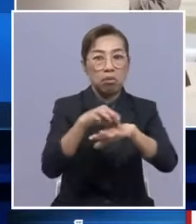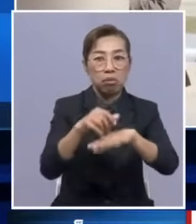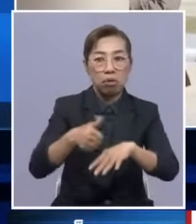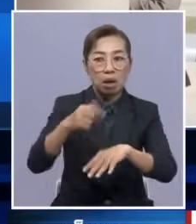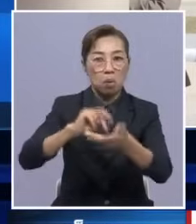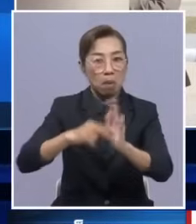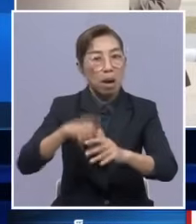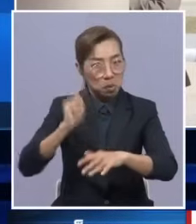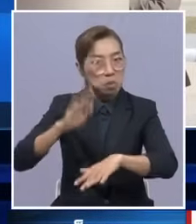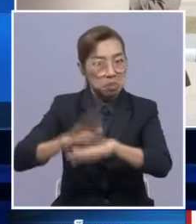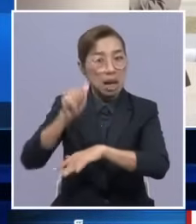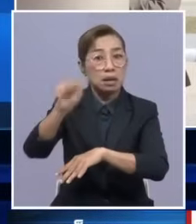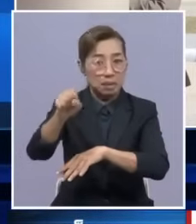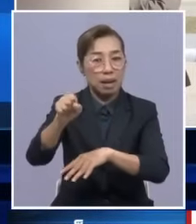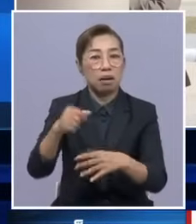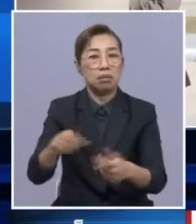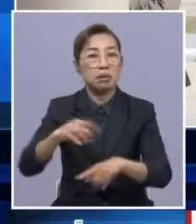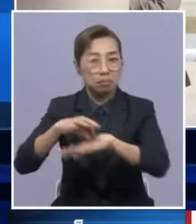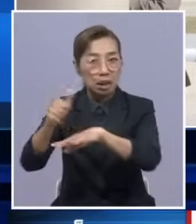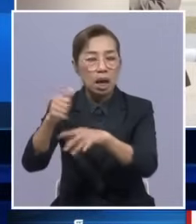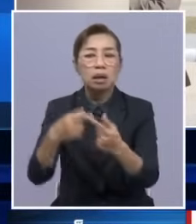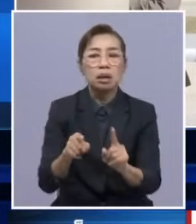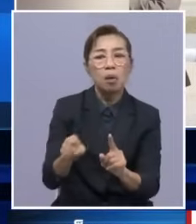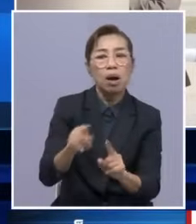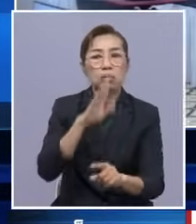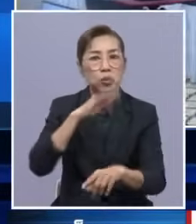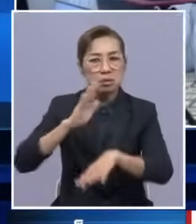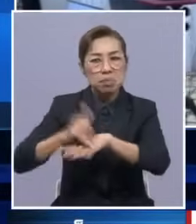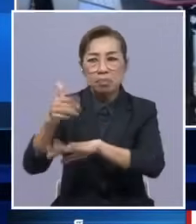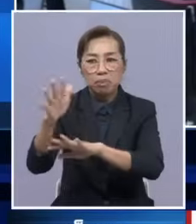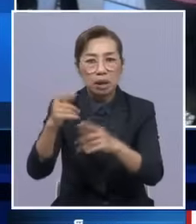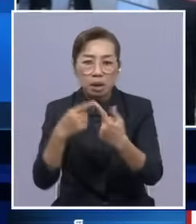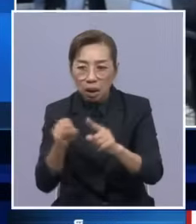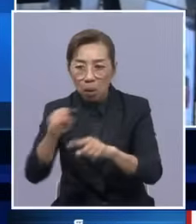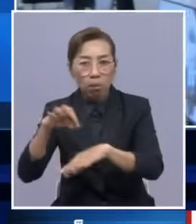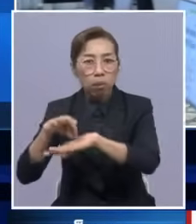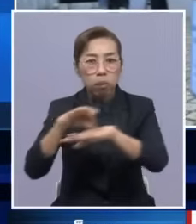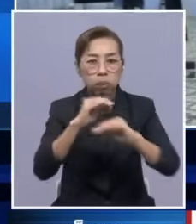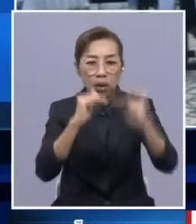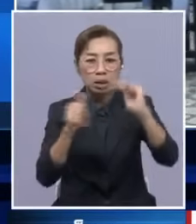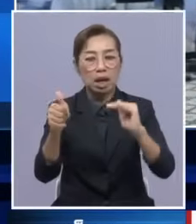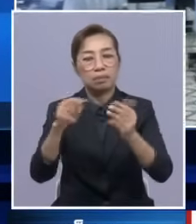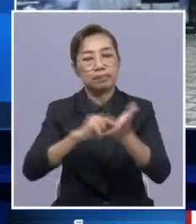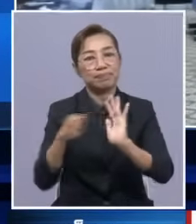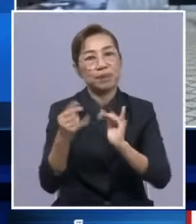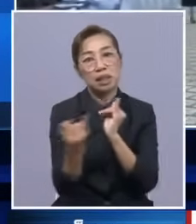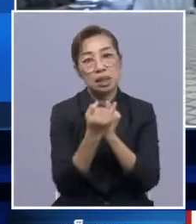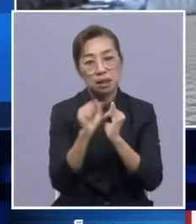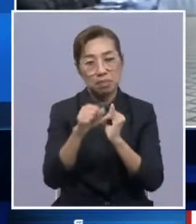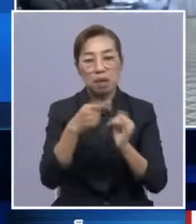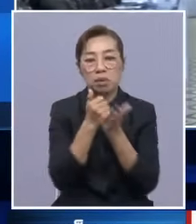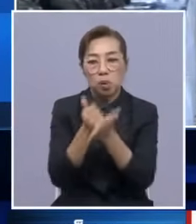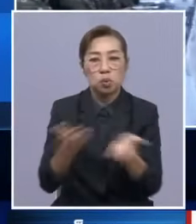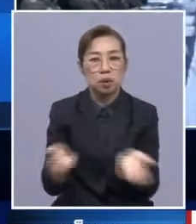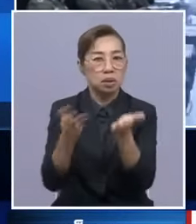มากเลยนะแต่ถ้ามันไม่เป็นเช่นนั้นคุณรังสิมันต์โรมเชื่อเลยว่าต้องเป็นคนที่มีตั๋วนะได้รับการอุปถัมภ์อย่